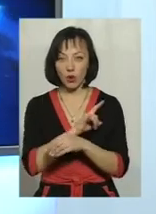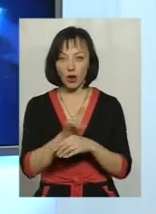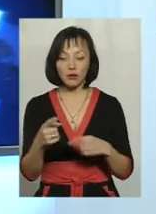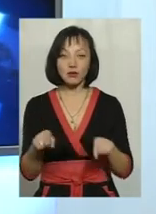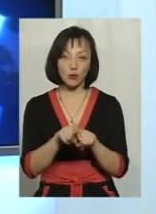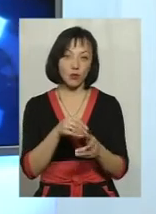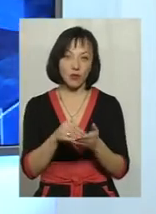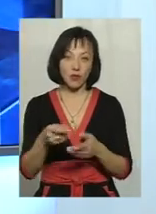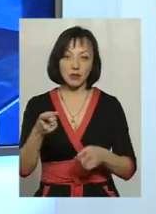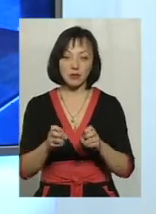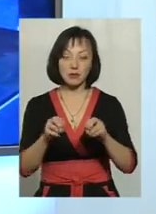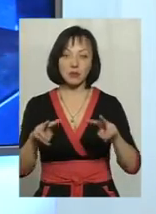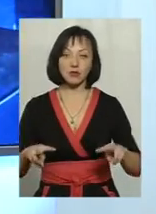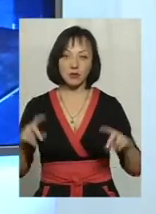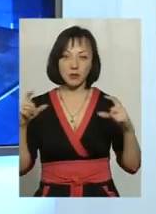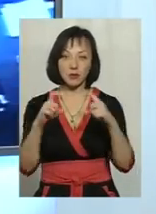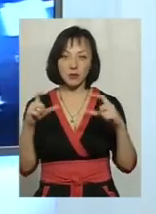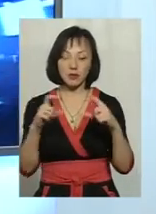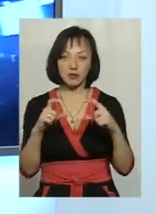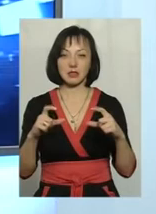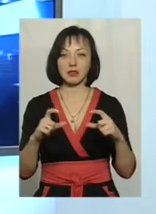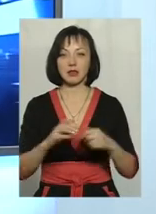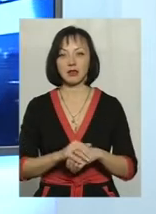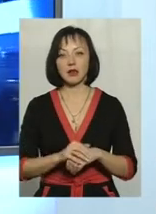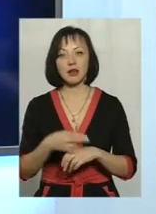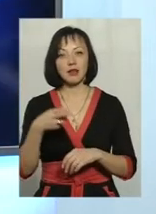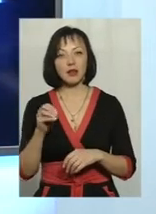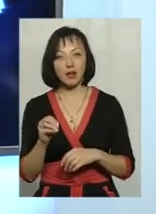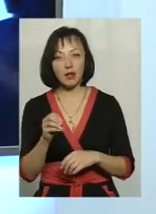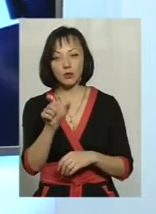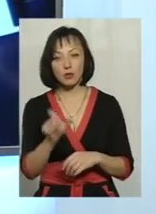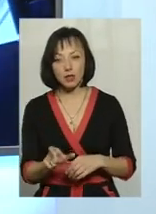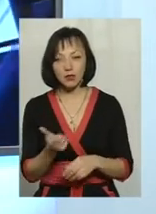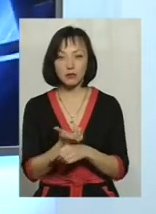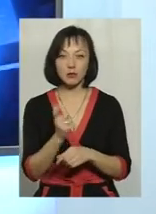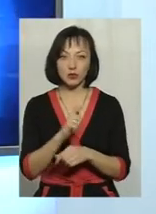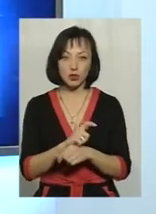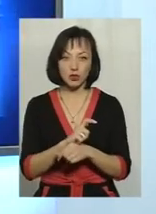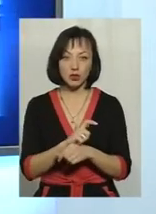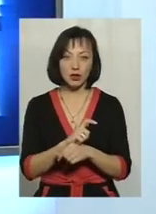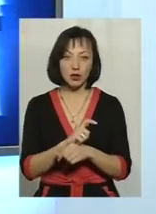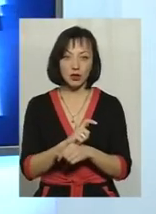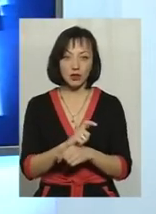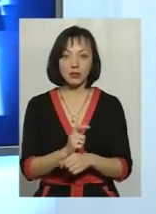а купували дійсно спеціалізовані роздрібні торгівлі, де людина більш, як